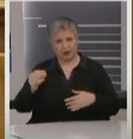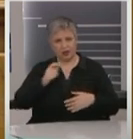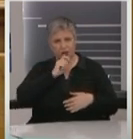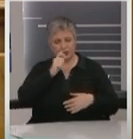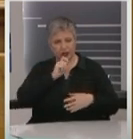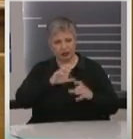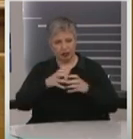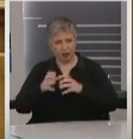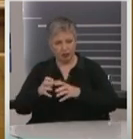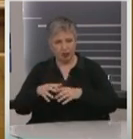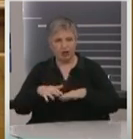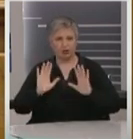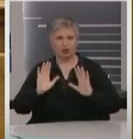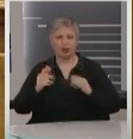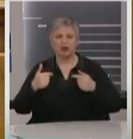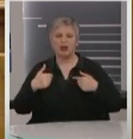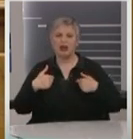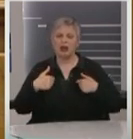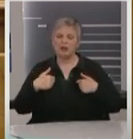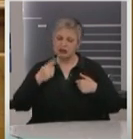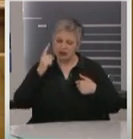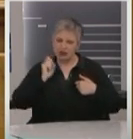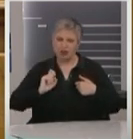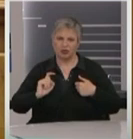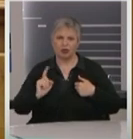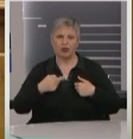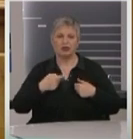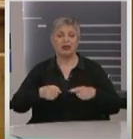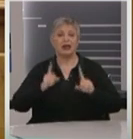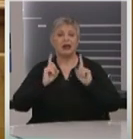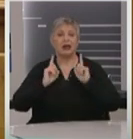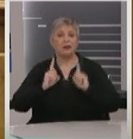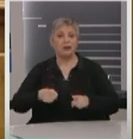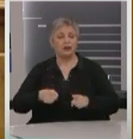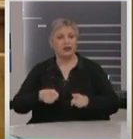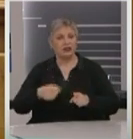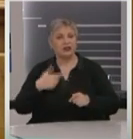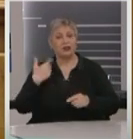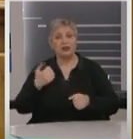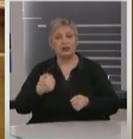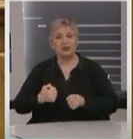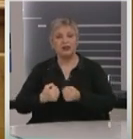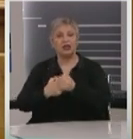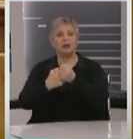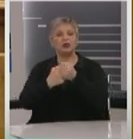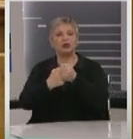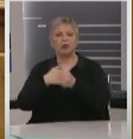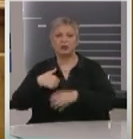Γνωρίζετε όλοι ότι εμείς αποφασίσαμε να στηρίξουμε τις επιλογές μας, να μην φύγουμε